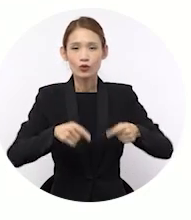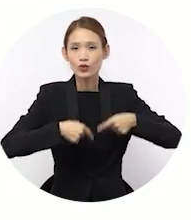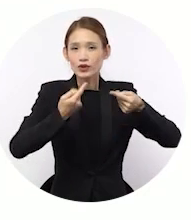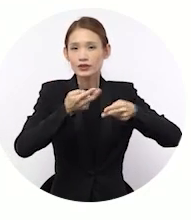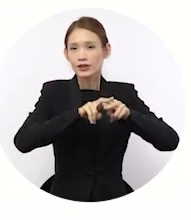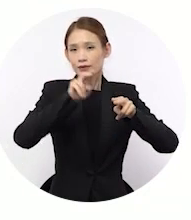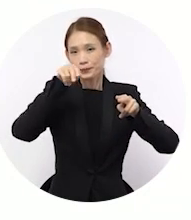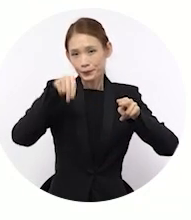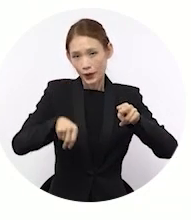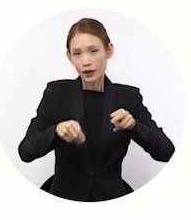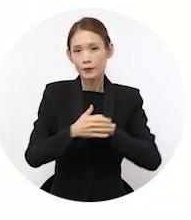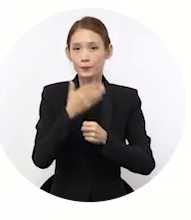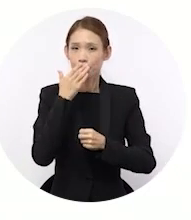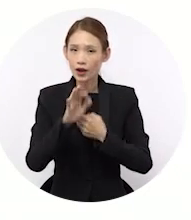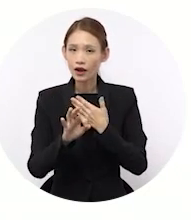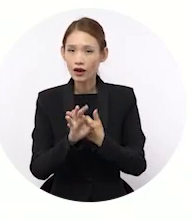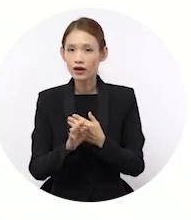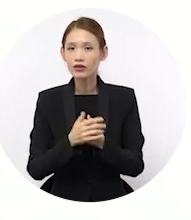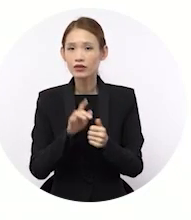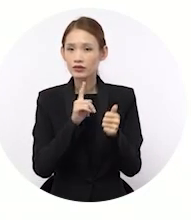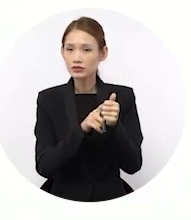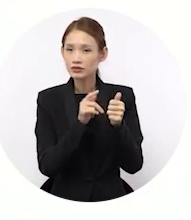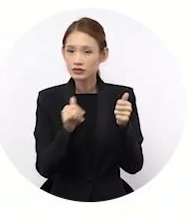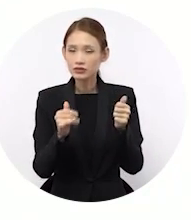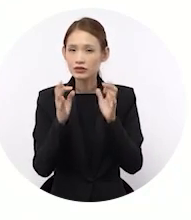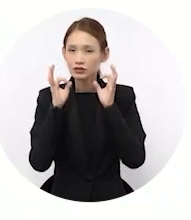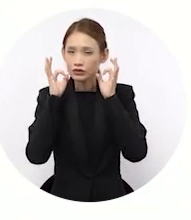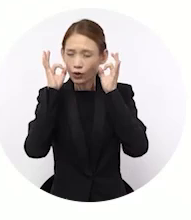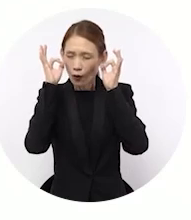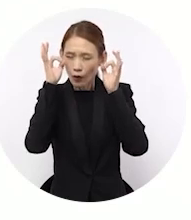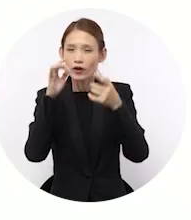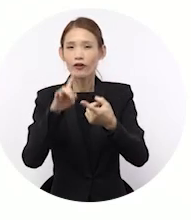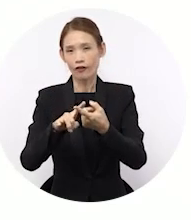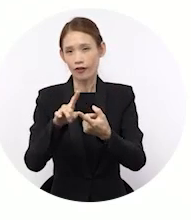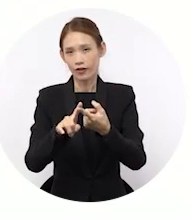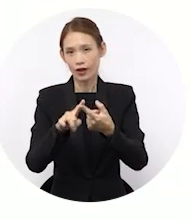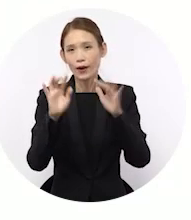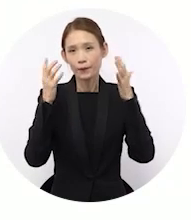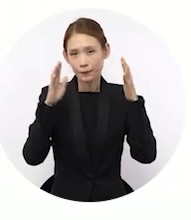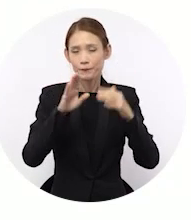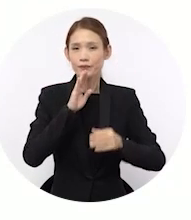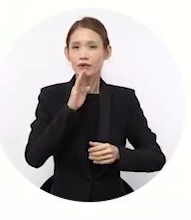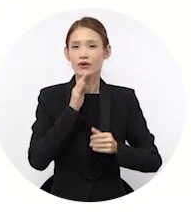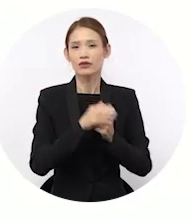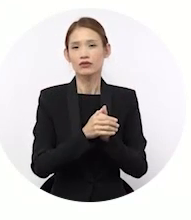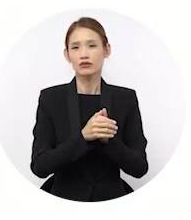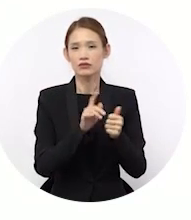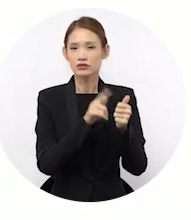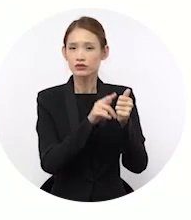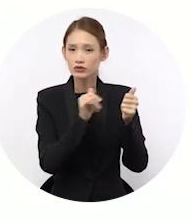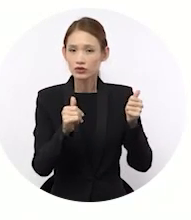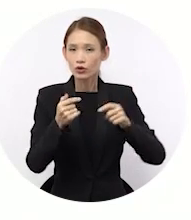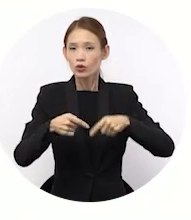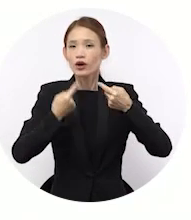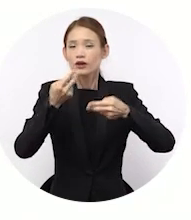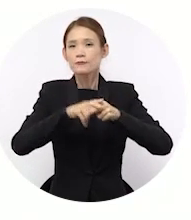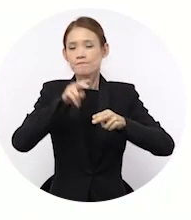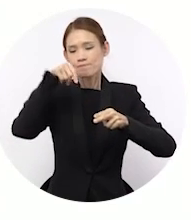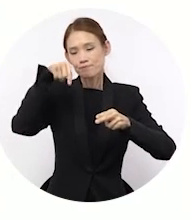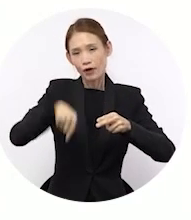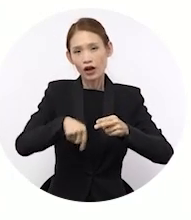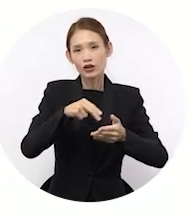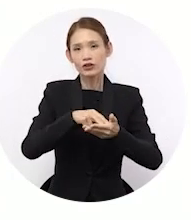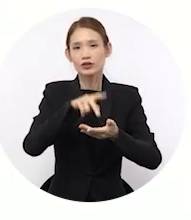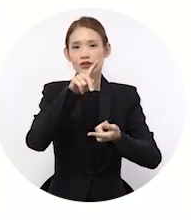만약 휠체어를 더 이상 타지 않게 된 사람이 있다면 그건 그 사람의 노력 자체가 멋진 것이지 그 사람이